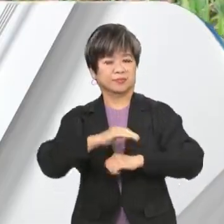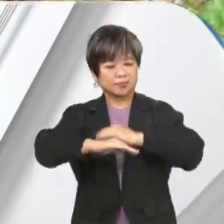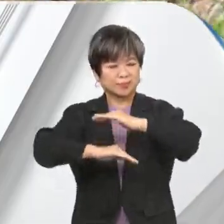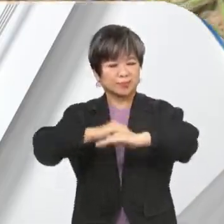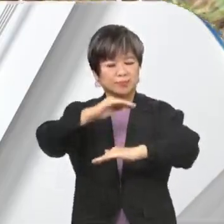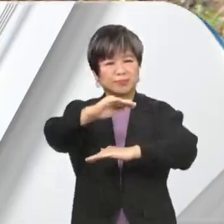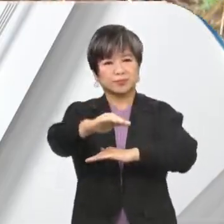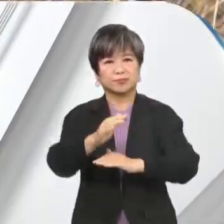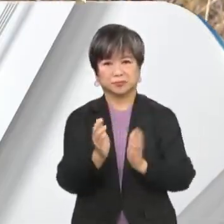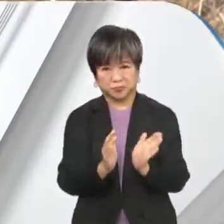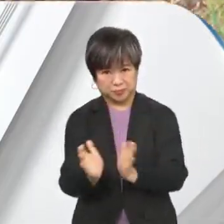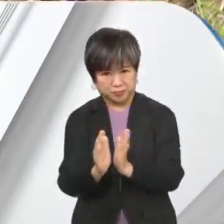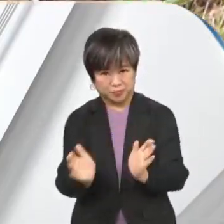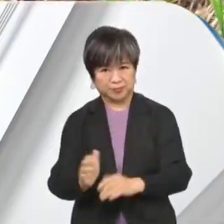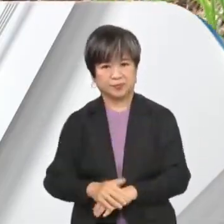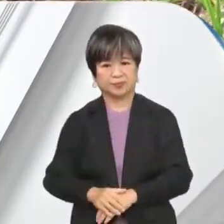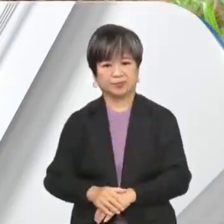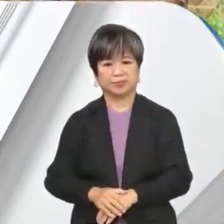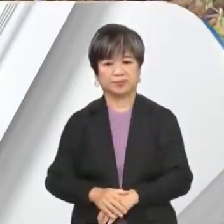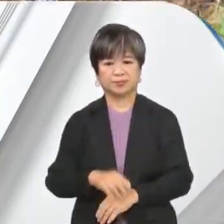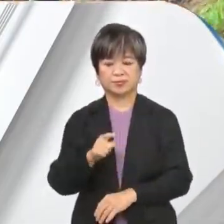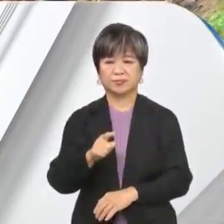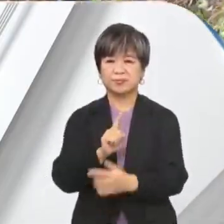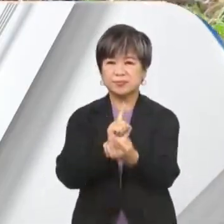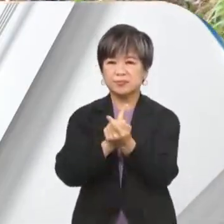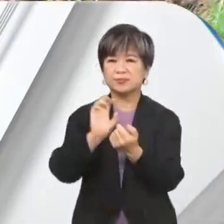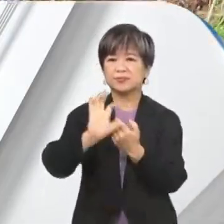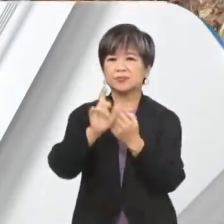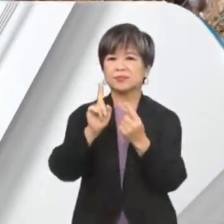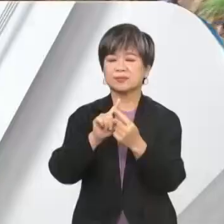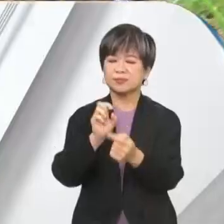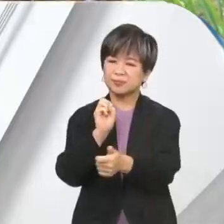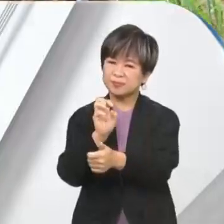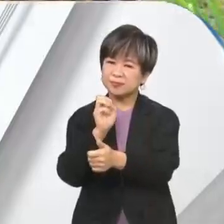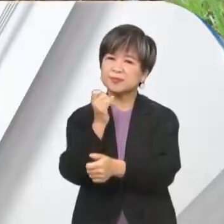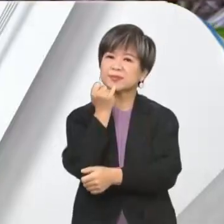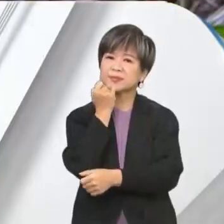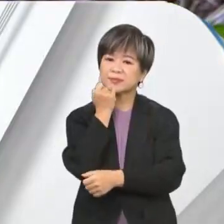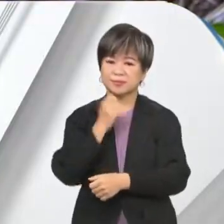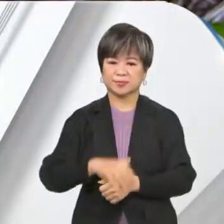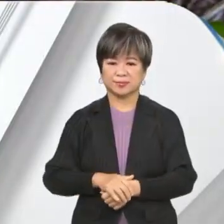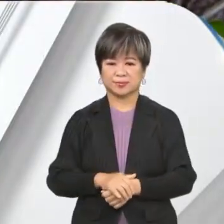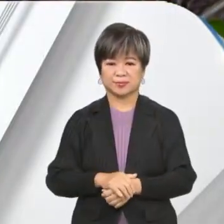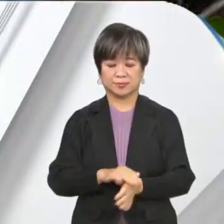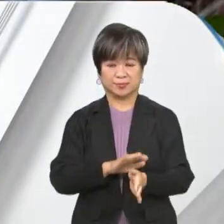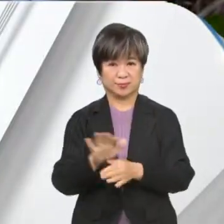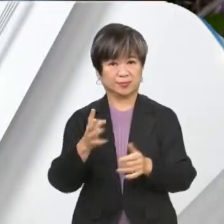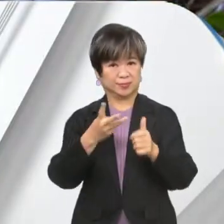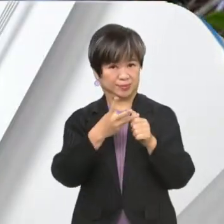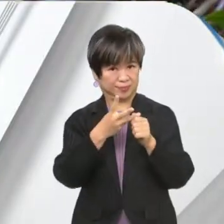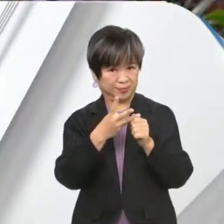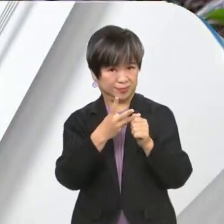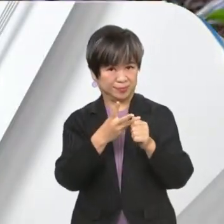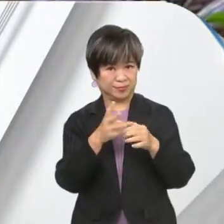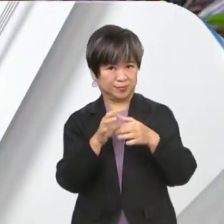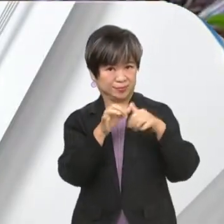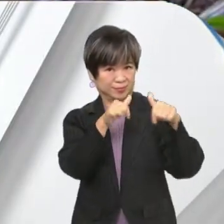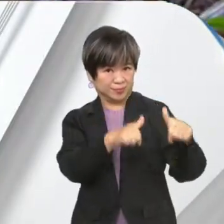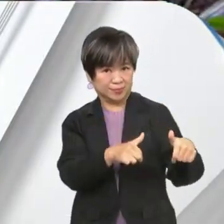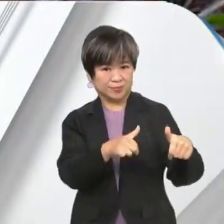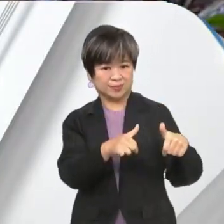来整理，所以嘛做得来传外国人来推广，啊，还有关系一条哈。因为